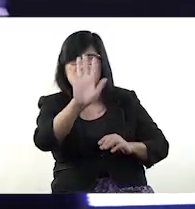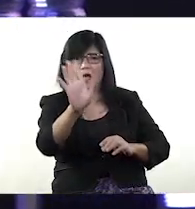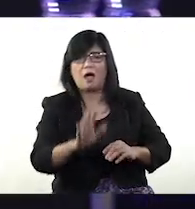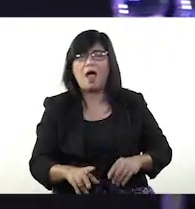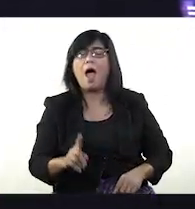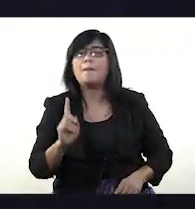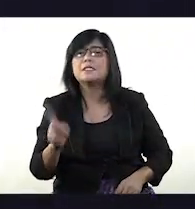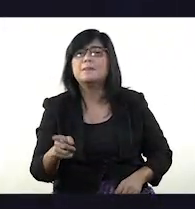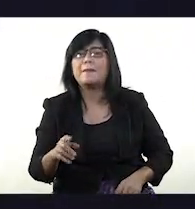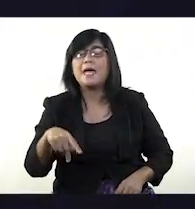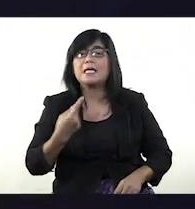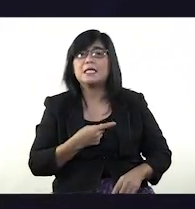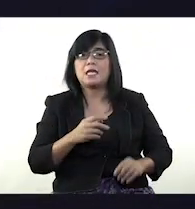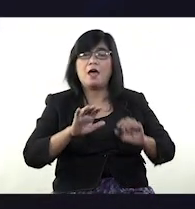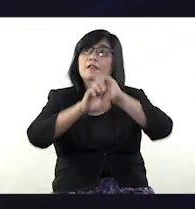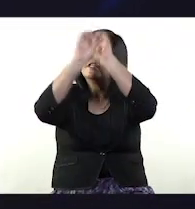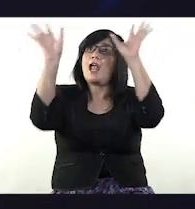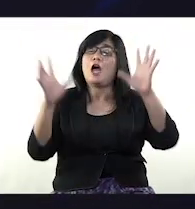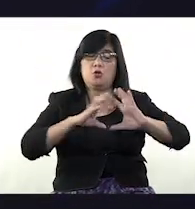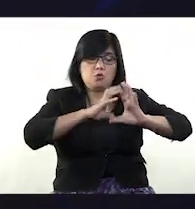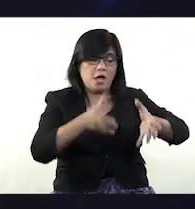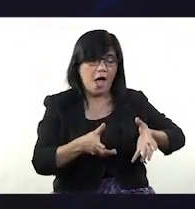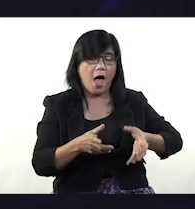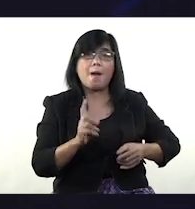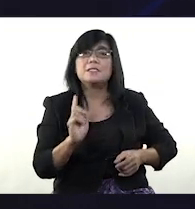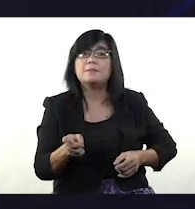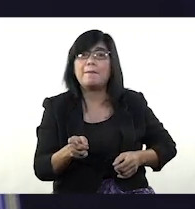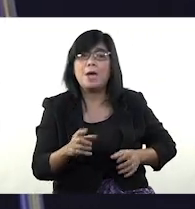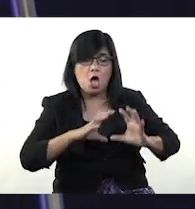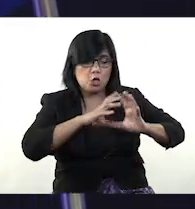bilang dunia ini berada di bawah kuasa kegelapan